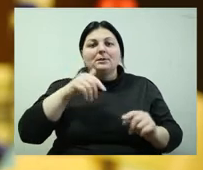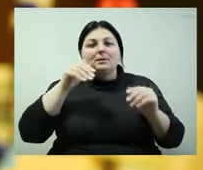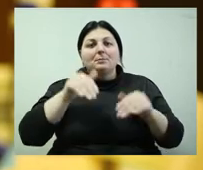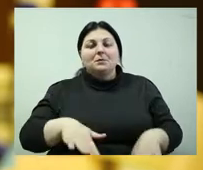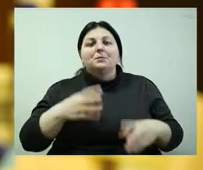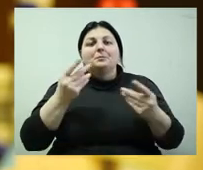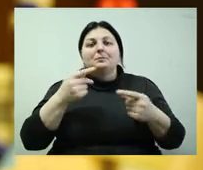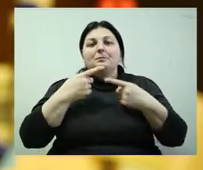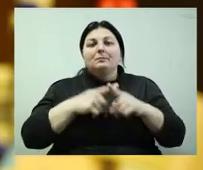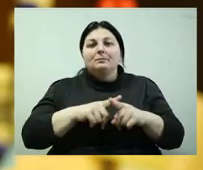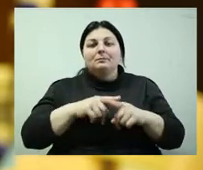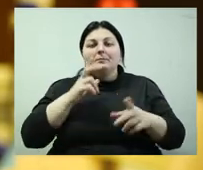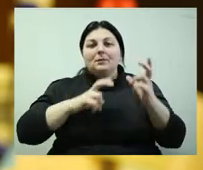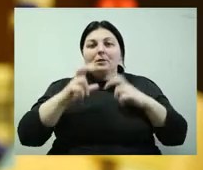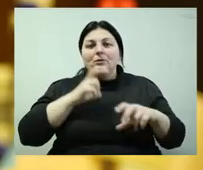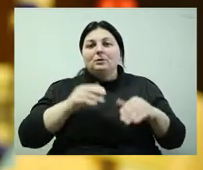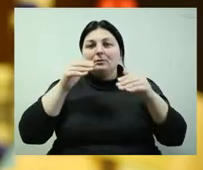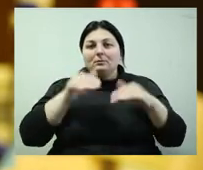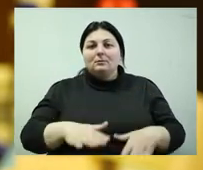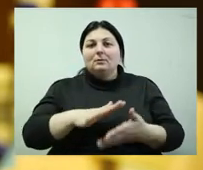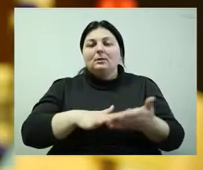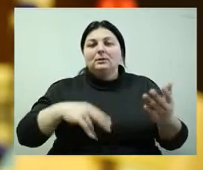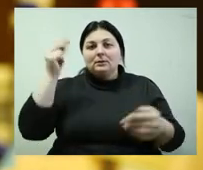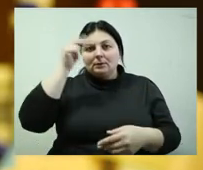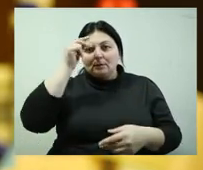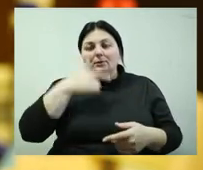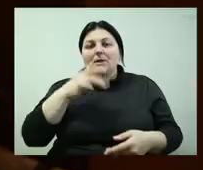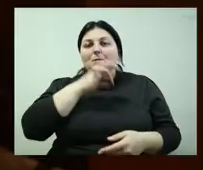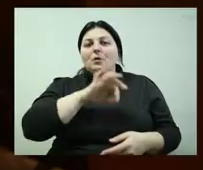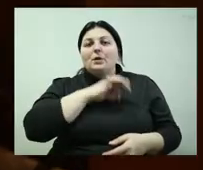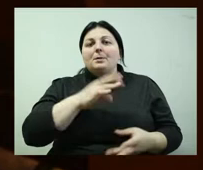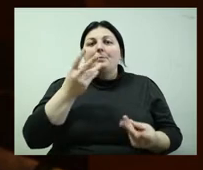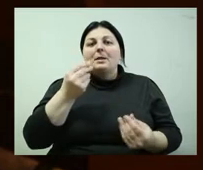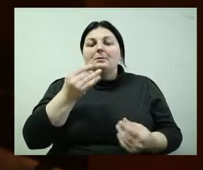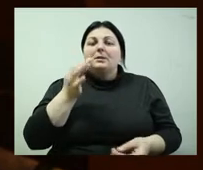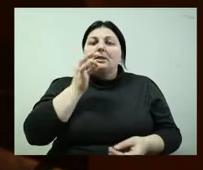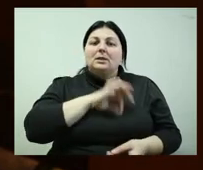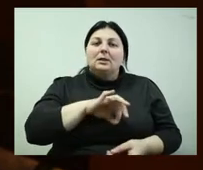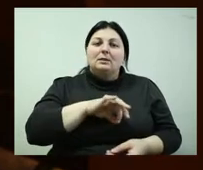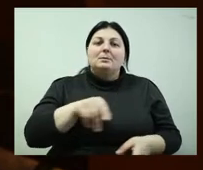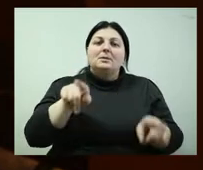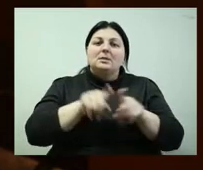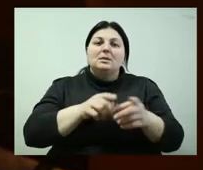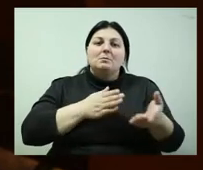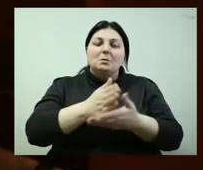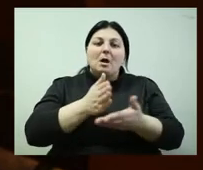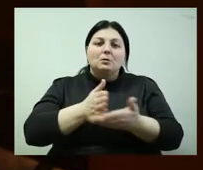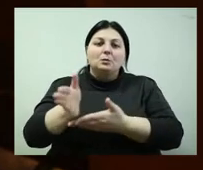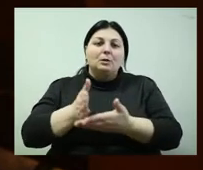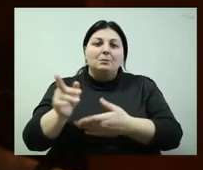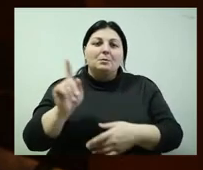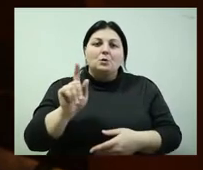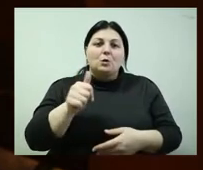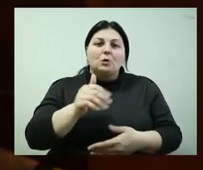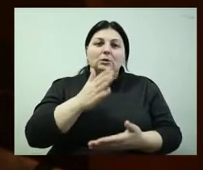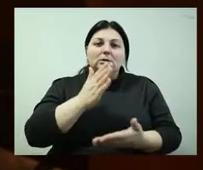რამაც გადამწყვეტინა მექანიკა-მათემატიკის ფაკულტეტზე სწავლის გაგრძელება. გამოყენებითი მათემატიკა იყენებს მათემატიკის ისეთ